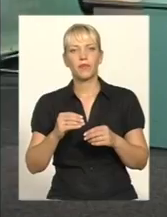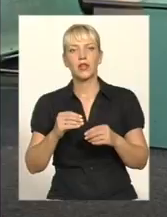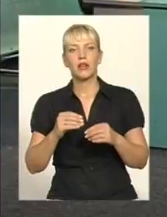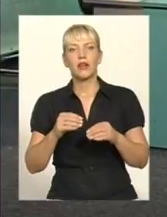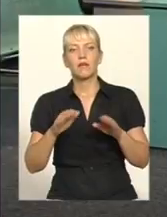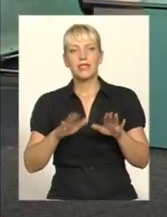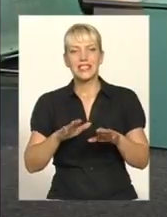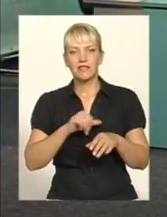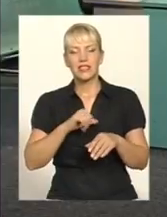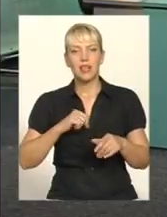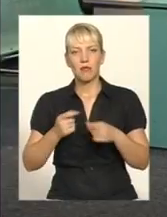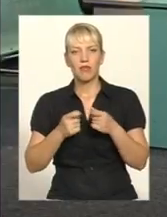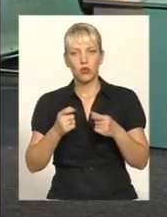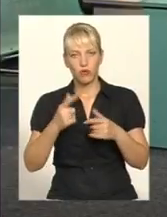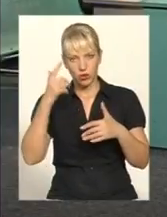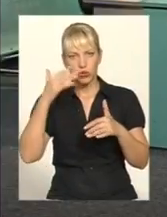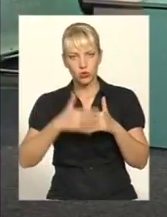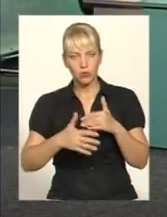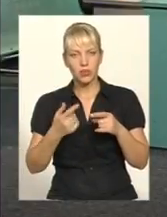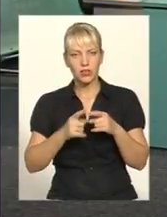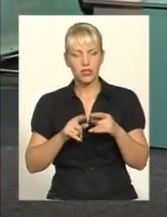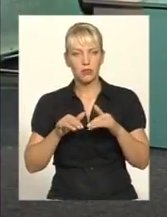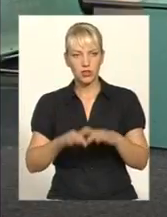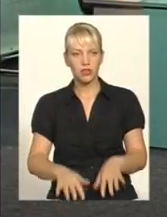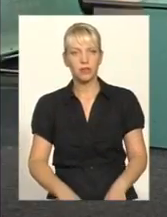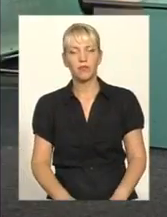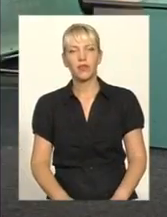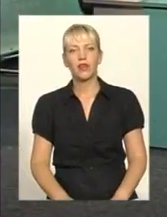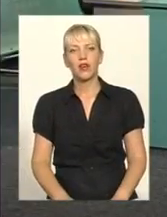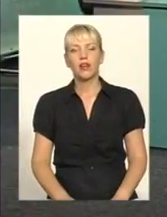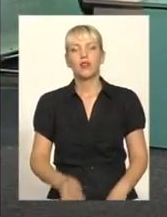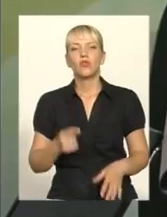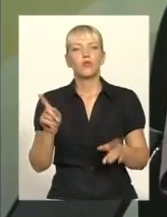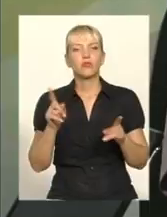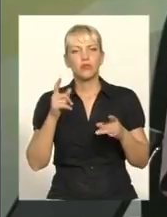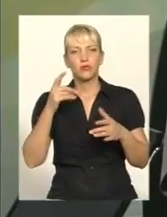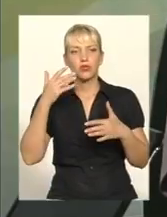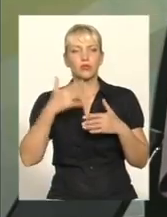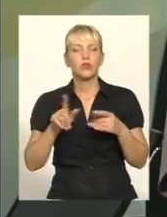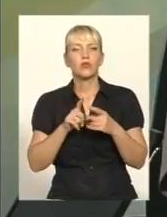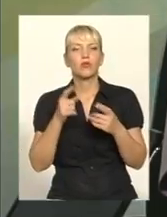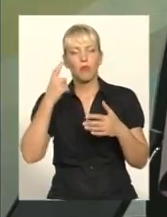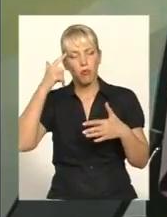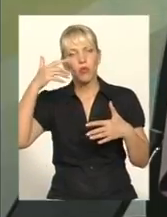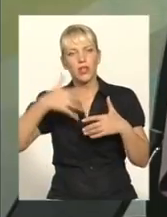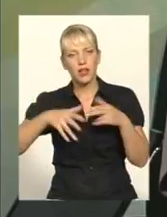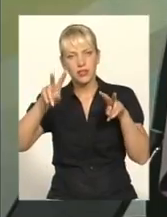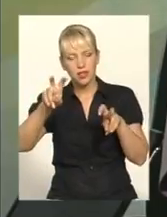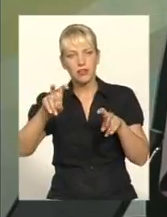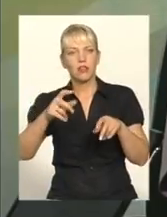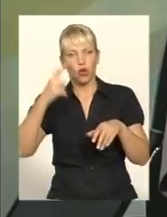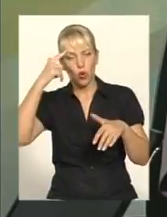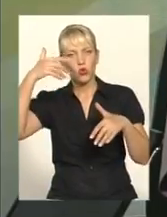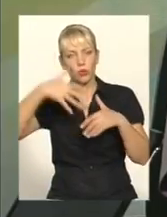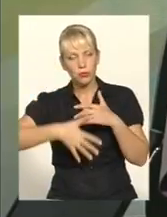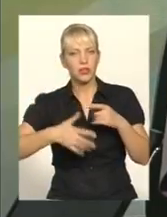процесів? Ну, знаєте, поняття зрозуміння тут можна розглядати по-різному. На превеликий